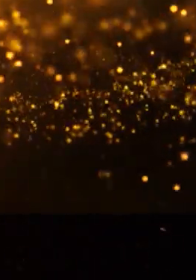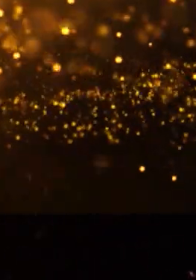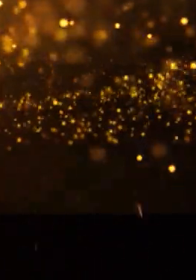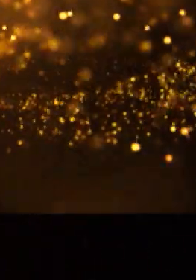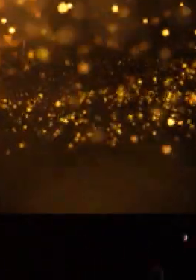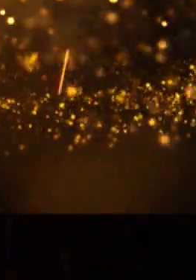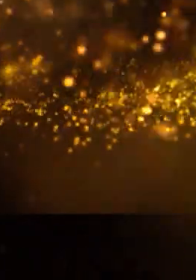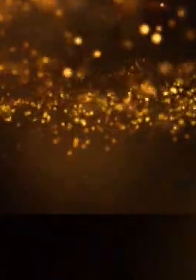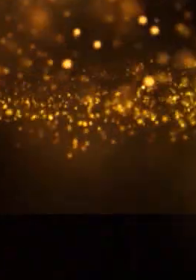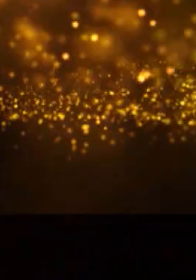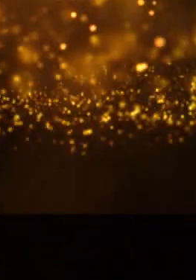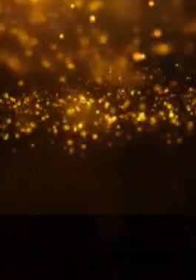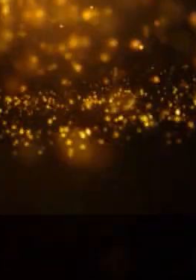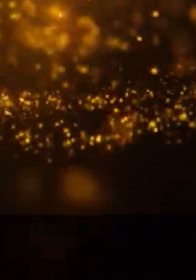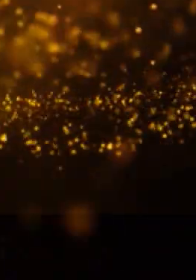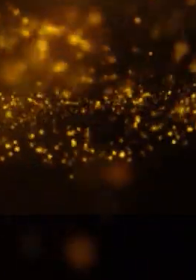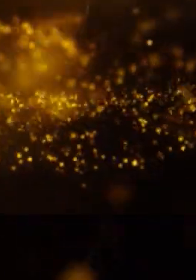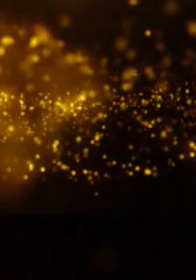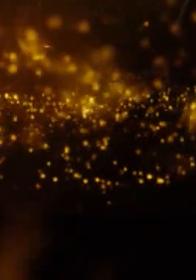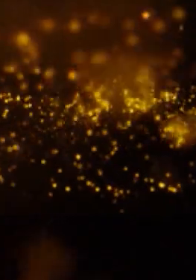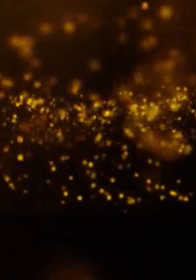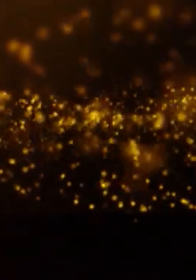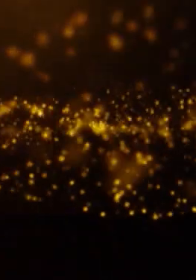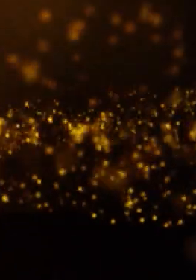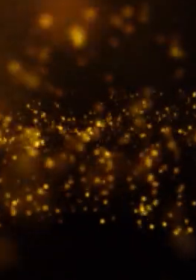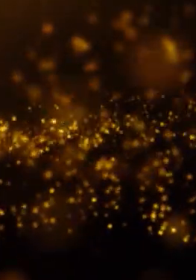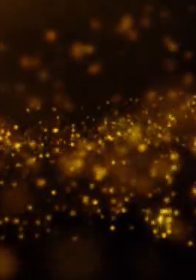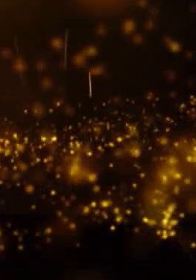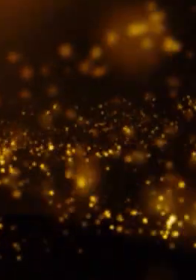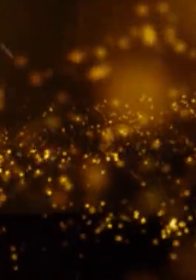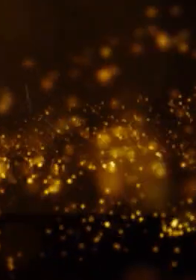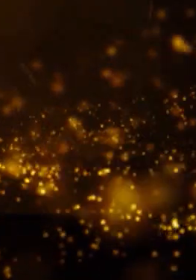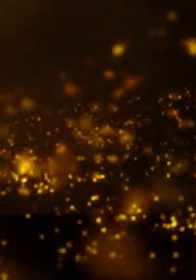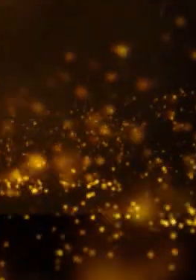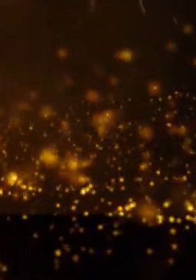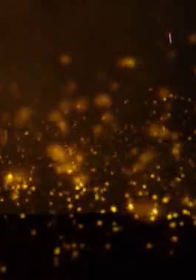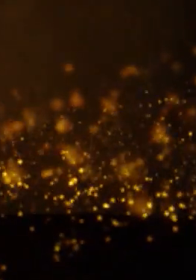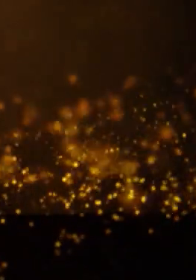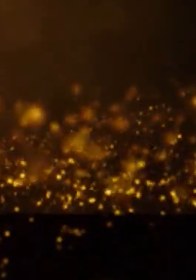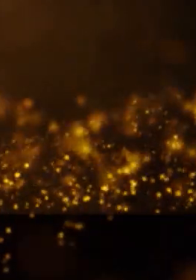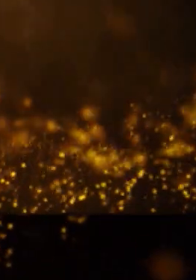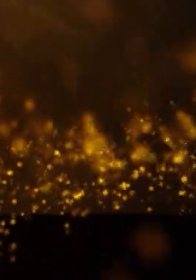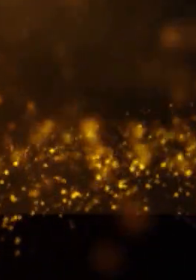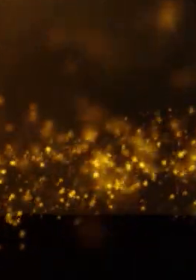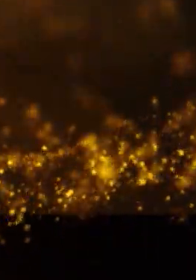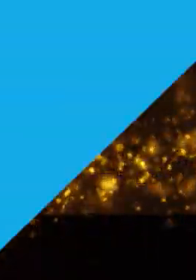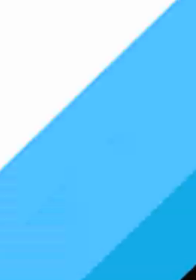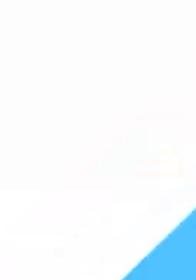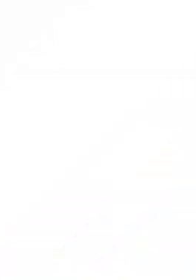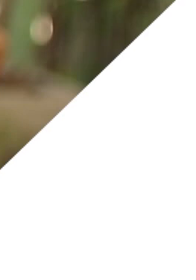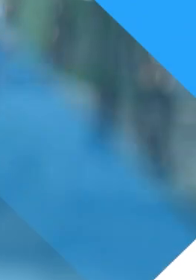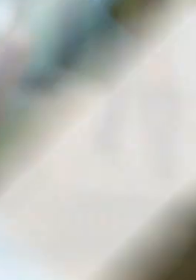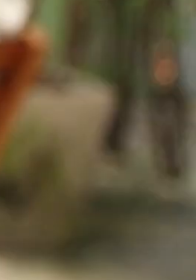การทำความดีโดยกองทุนส่งเสริมและพัฒนาคุณภาพชีวิตคนพิการกระทรวงการพัฒนาสังคมและความมั่นคงของมนุษย